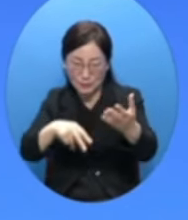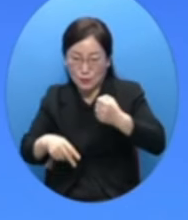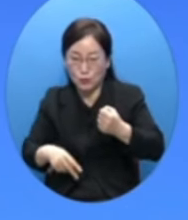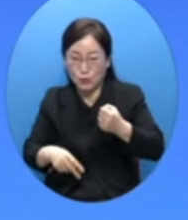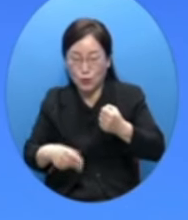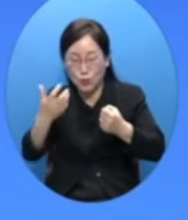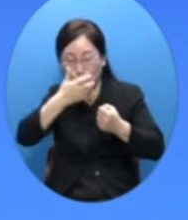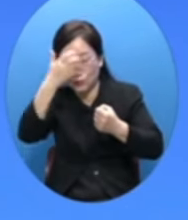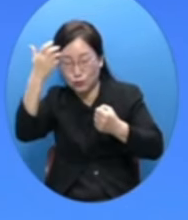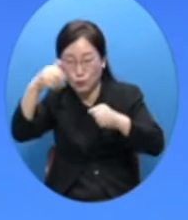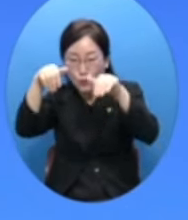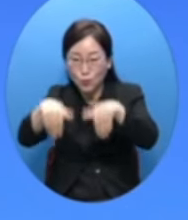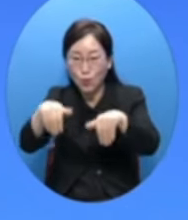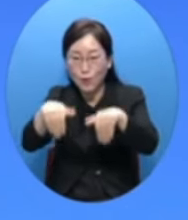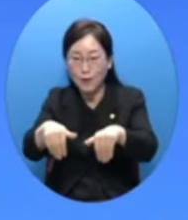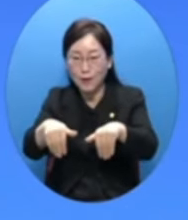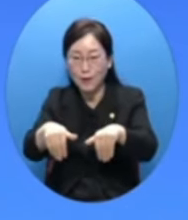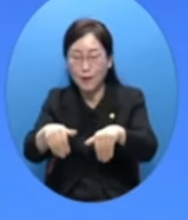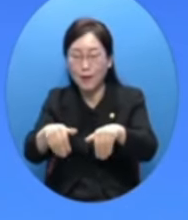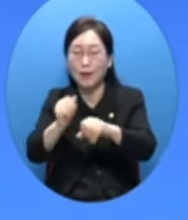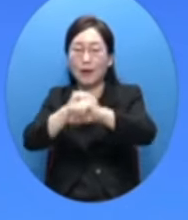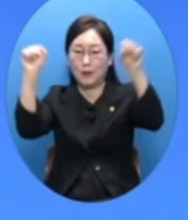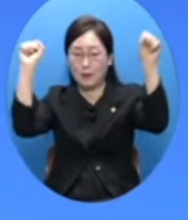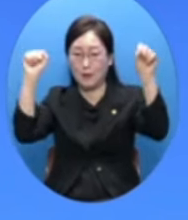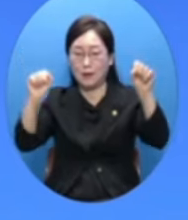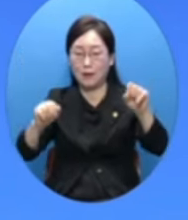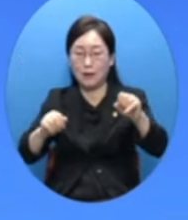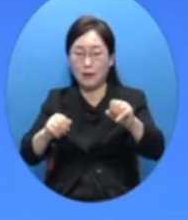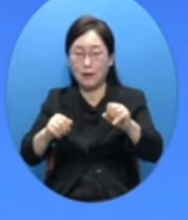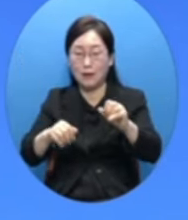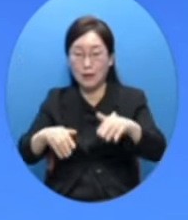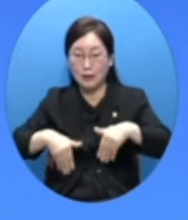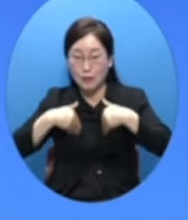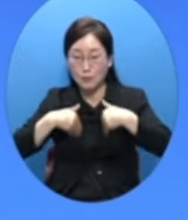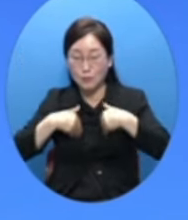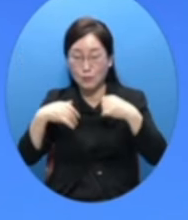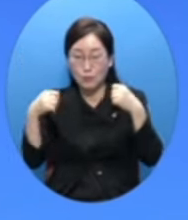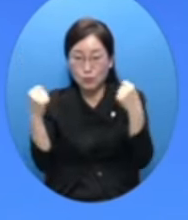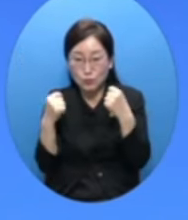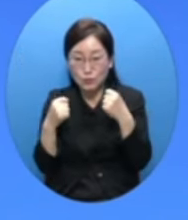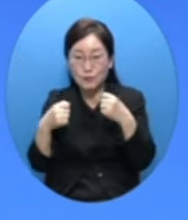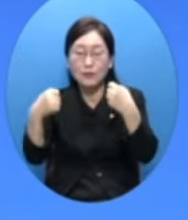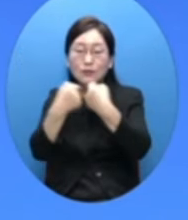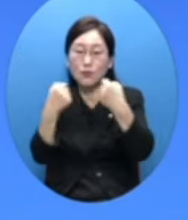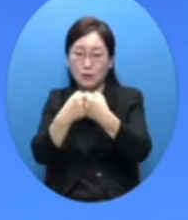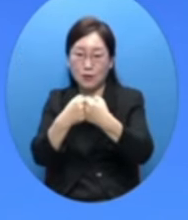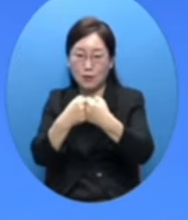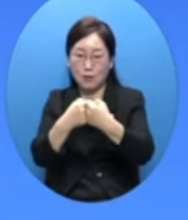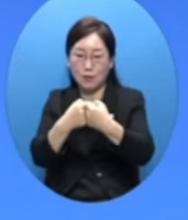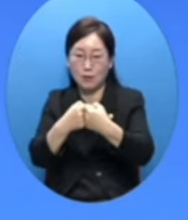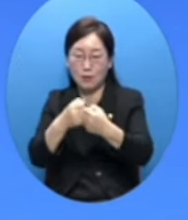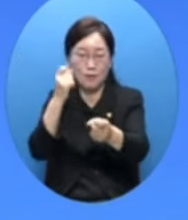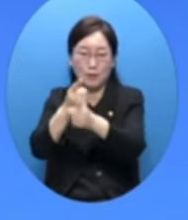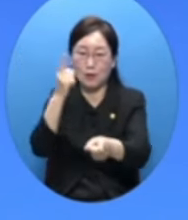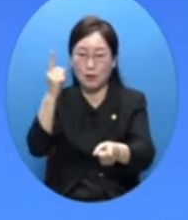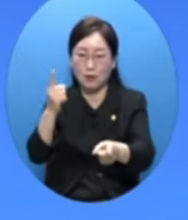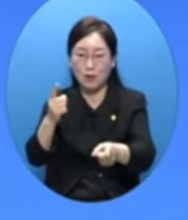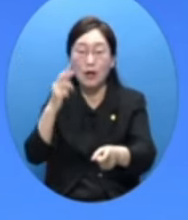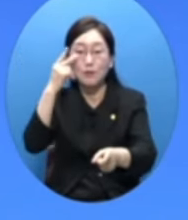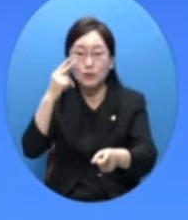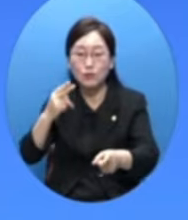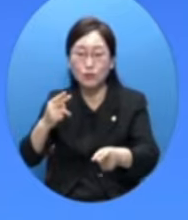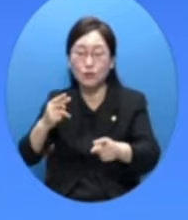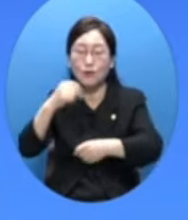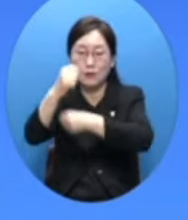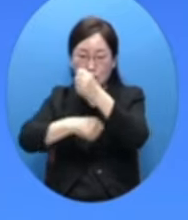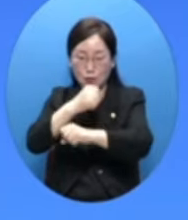노예를 해방하고 남북전쟁에서 승리를 거둬서 미국을 자유민주의 토대에 세웠습니다. 그